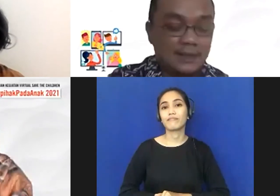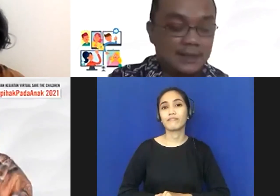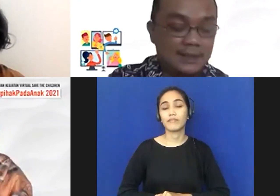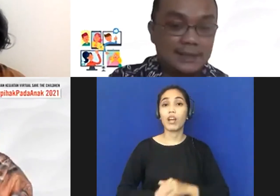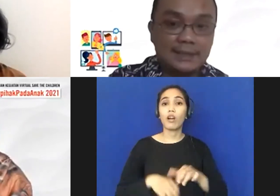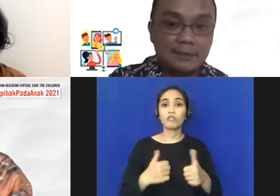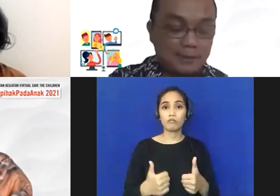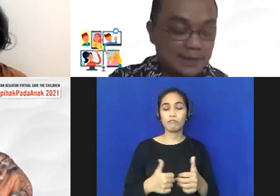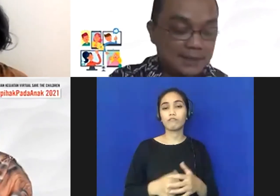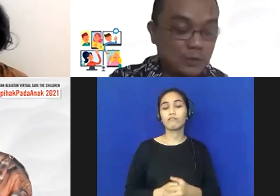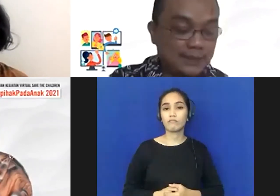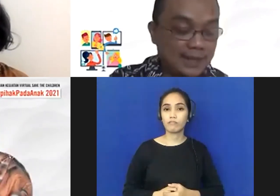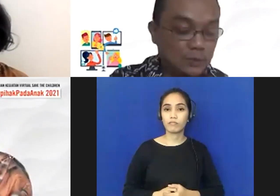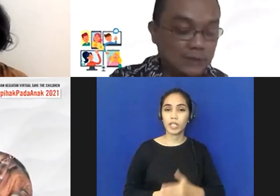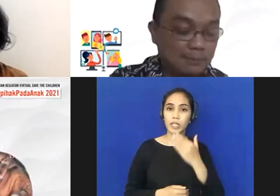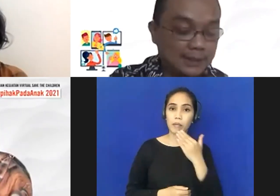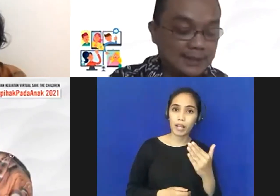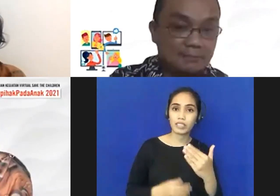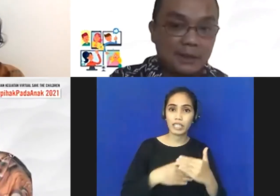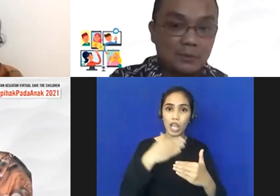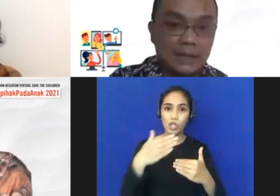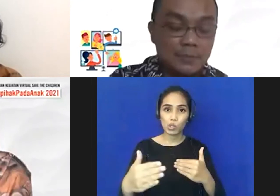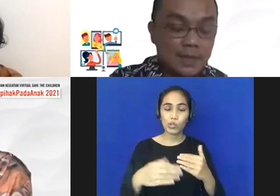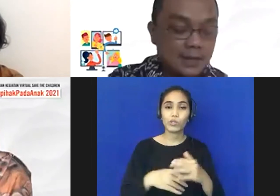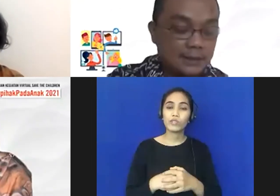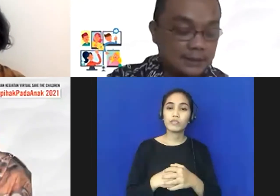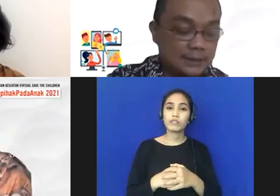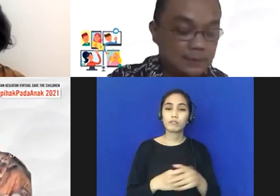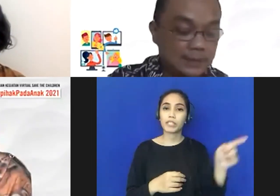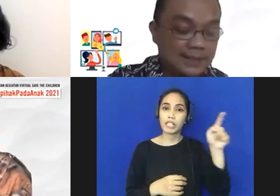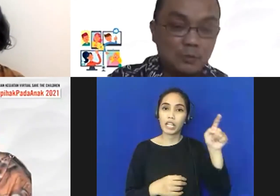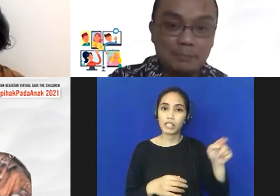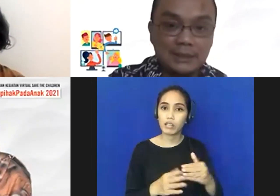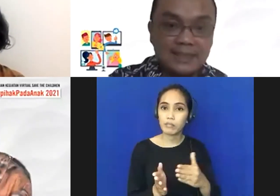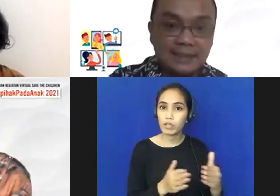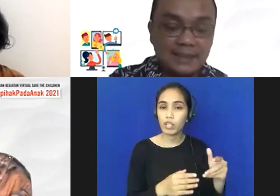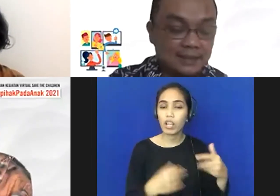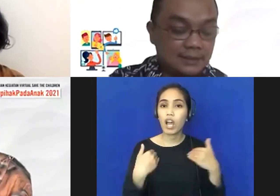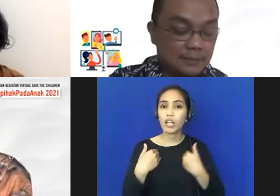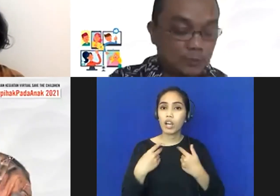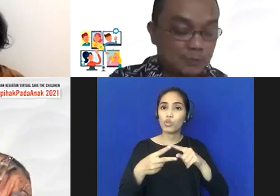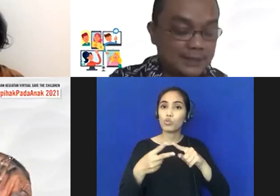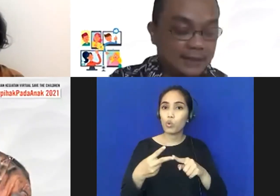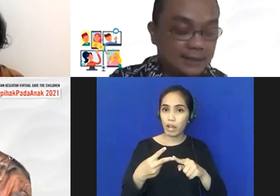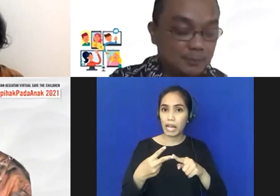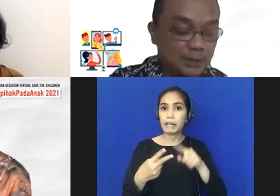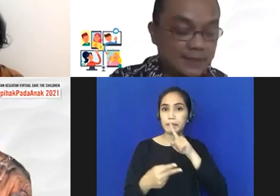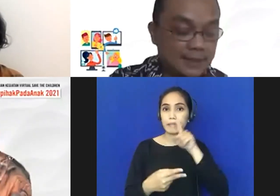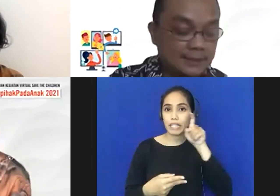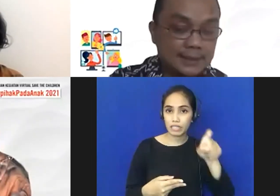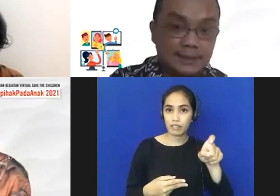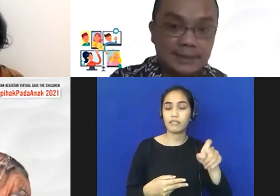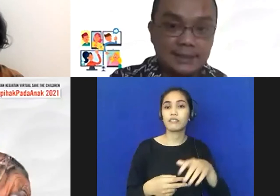Baik, terima kasih Ibu. Kita lanjut ke pertanyaan berikutnya. Ada dua pertanyaan yang untuk Mbak Jeki.